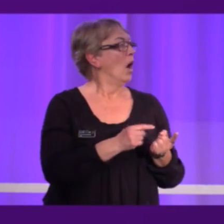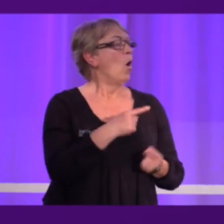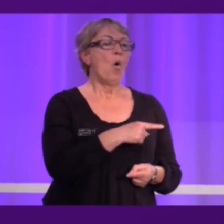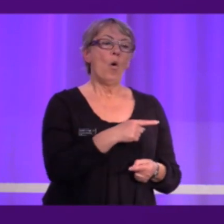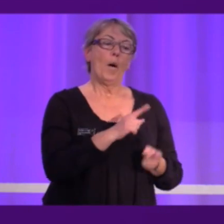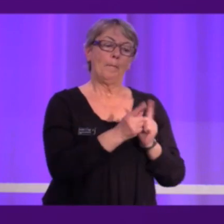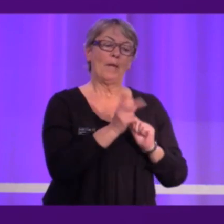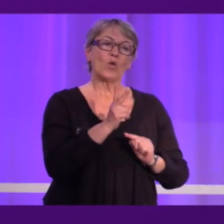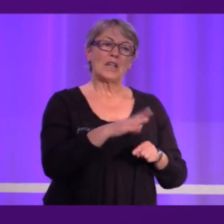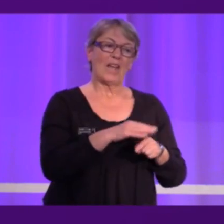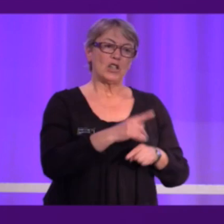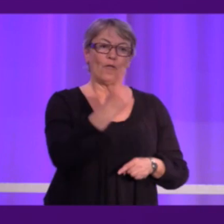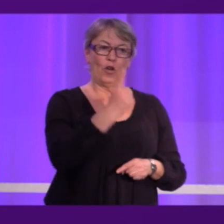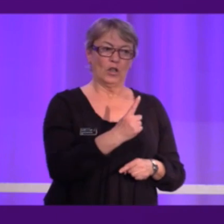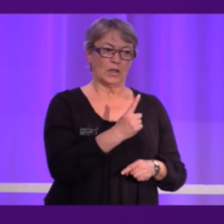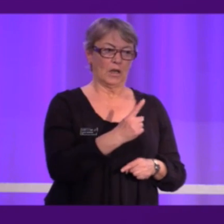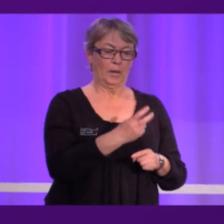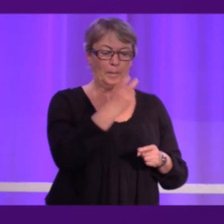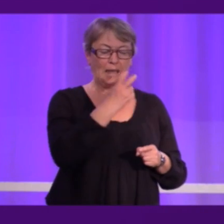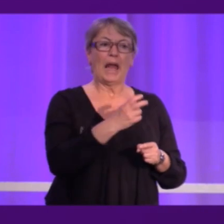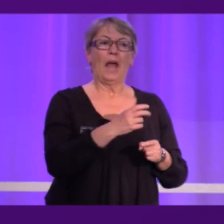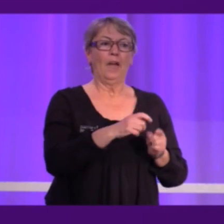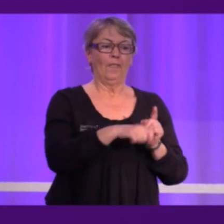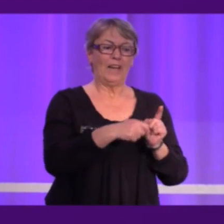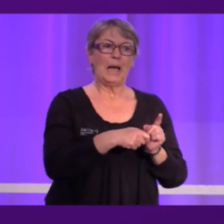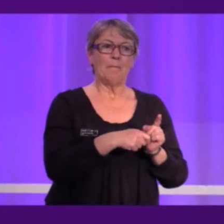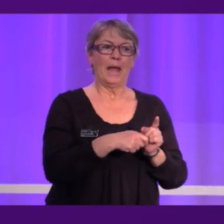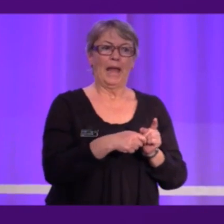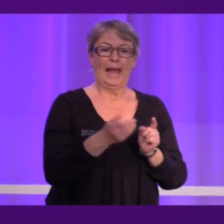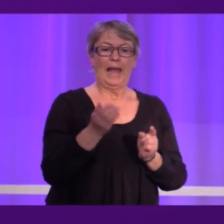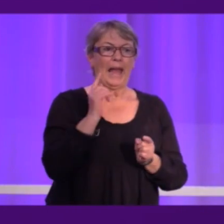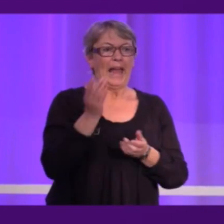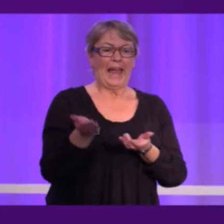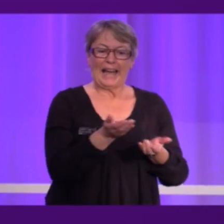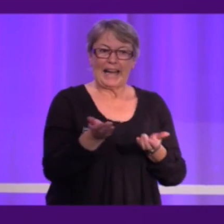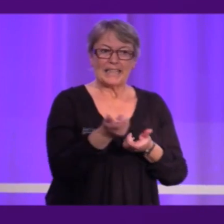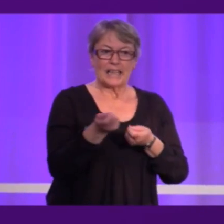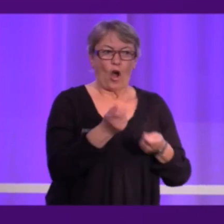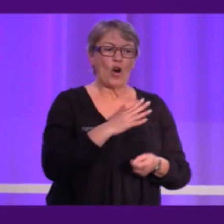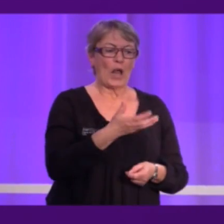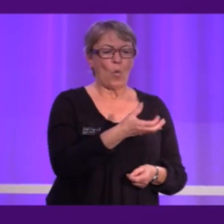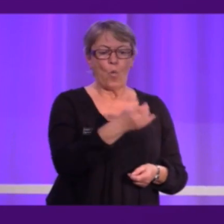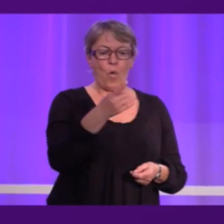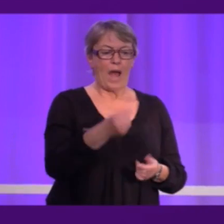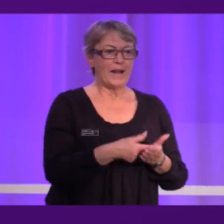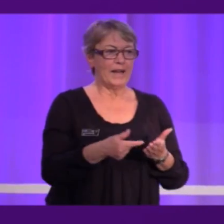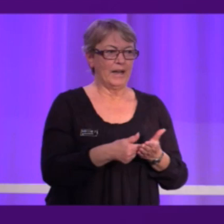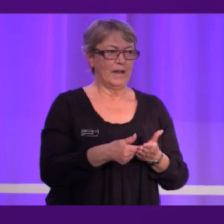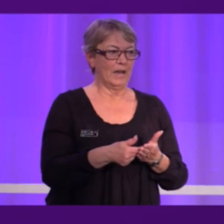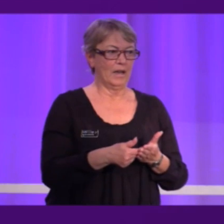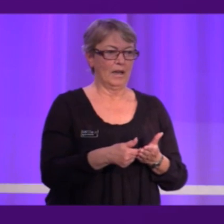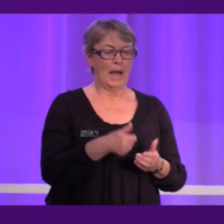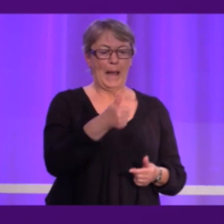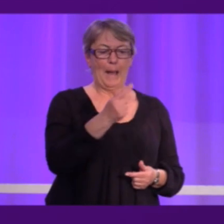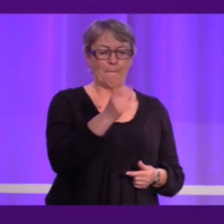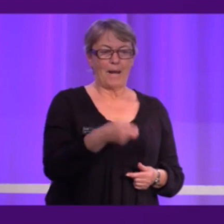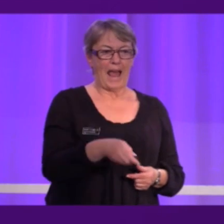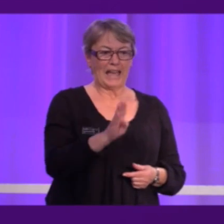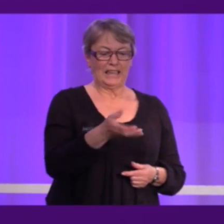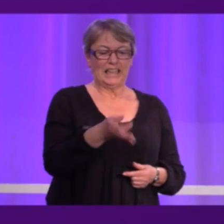hon blev också Sveriges första blinda filmrecensent och har det coola namnet Blind Chick